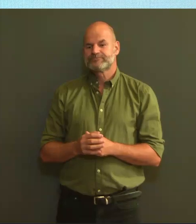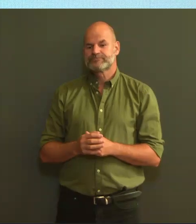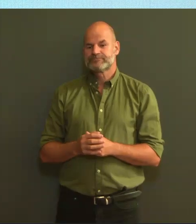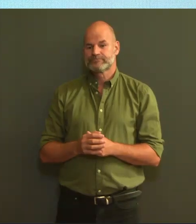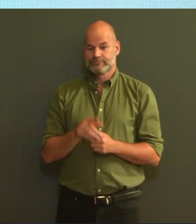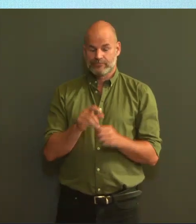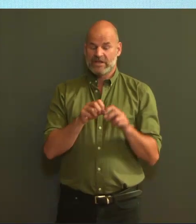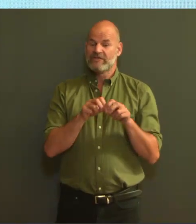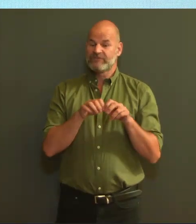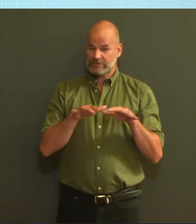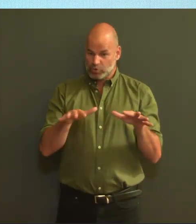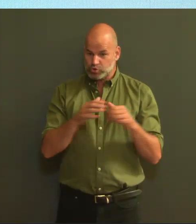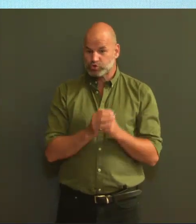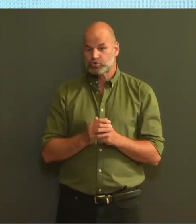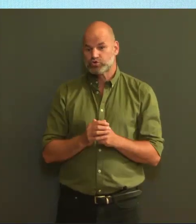gedrag als mens.